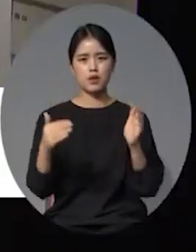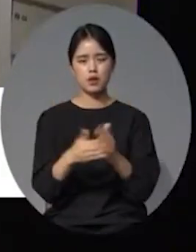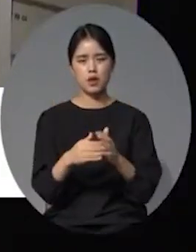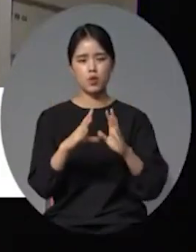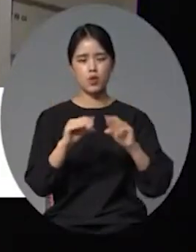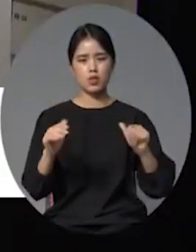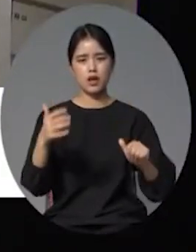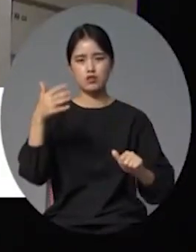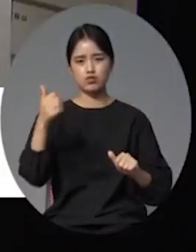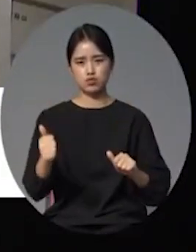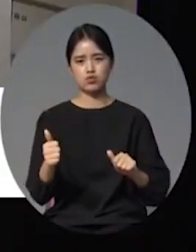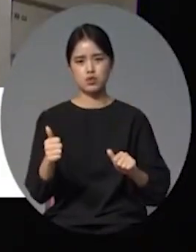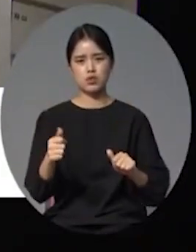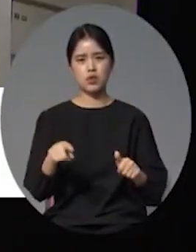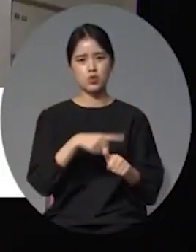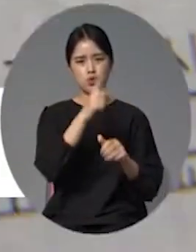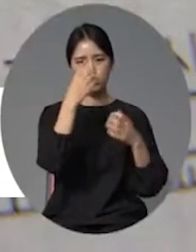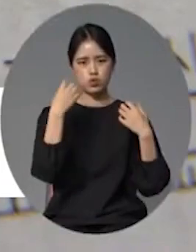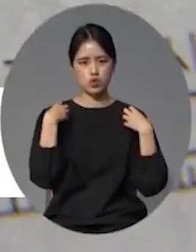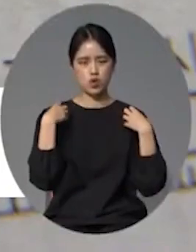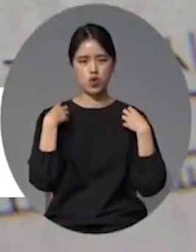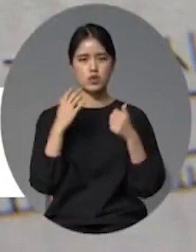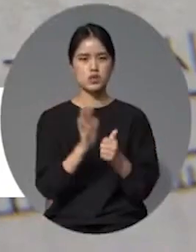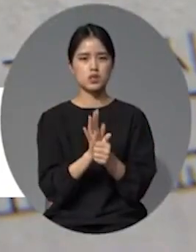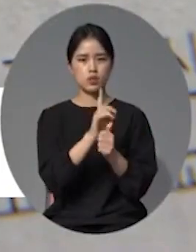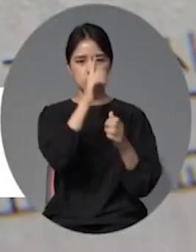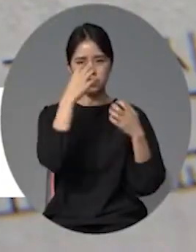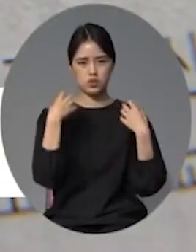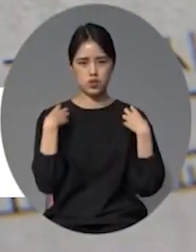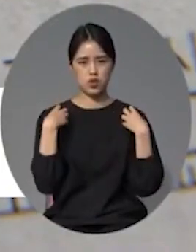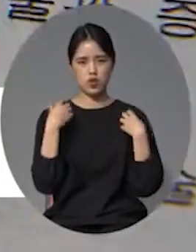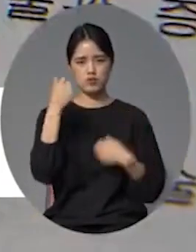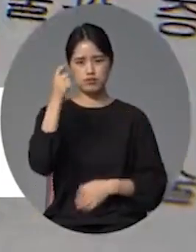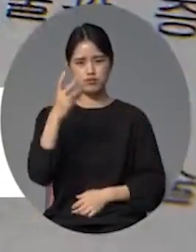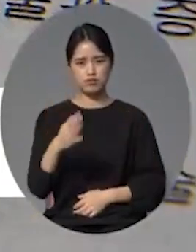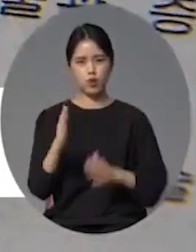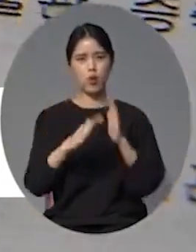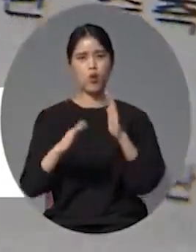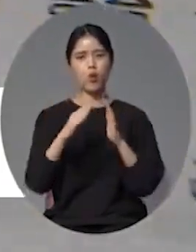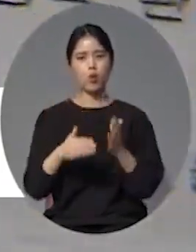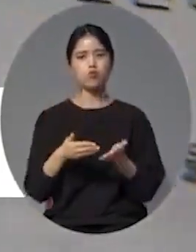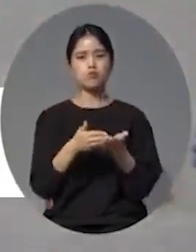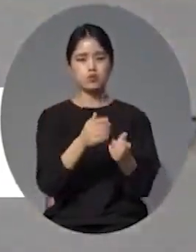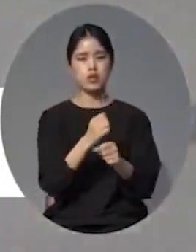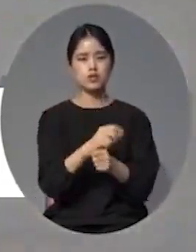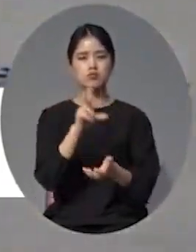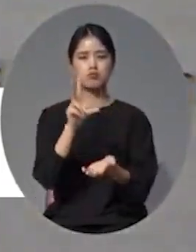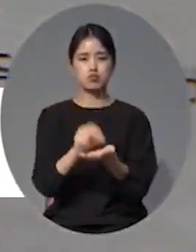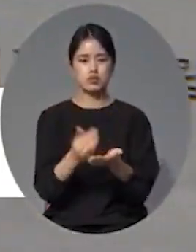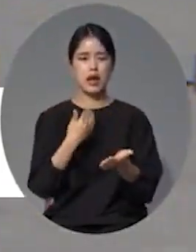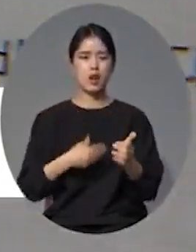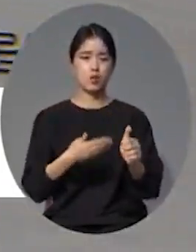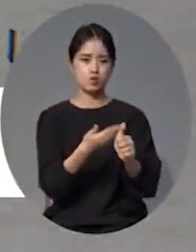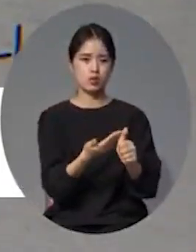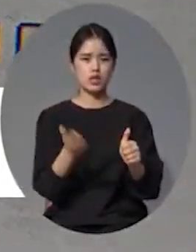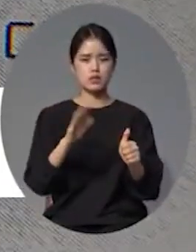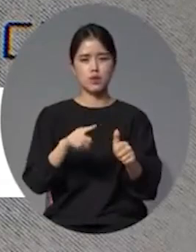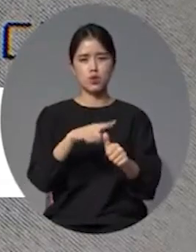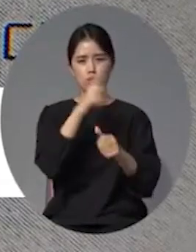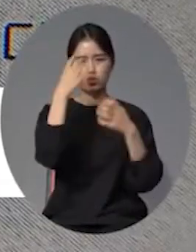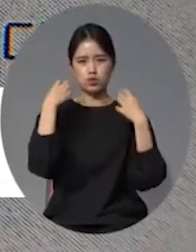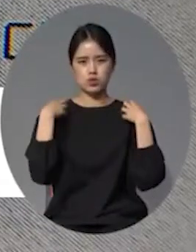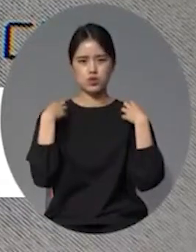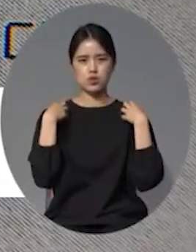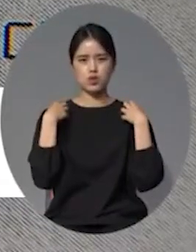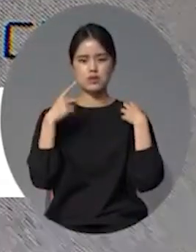주인은 도교육청과 완주 교육지원청 외 여러 차례 공문을 보내 이 문제를 알렸습니다 하지만 교육청은 사립학교